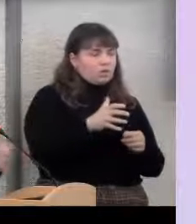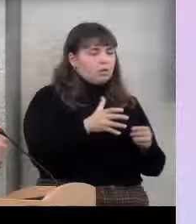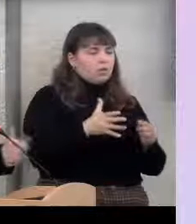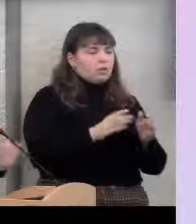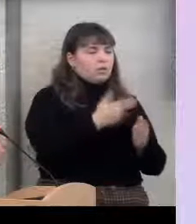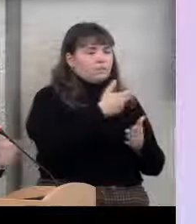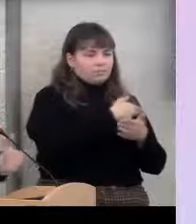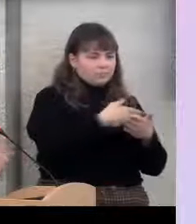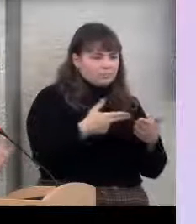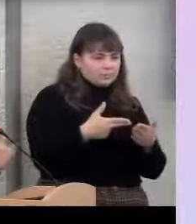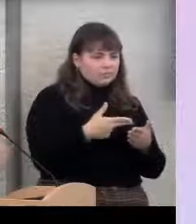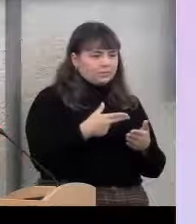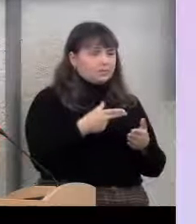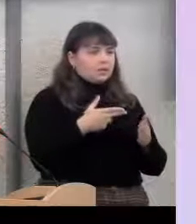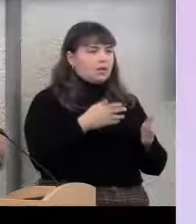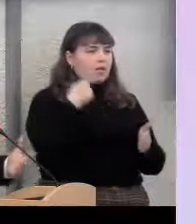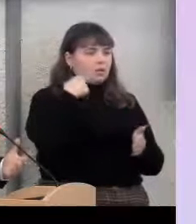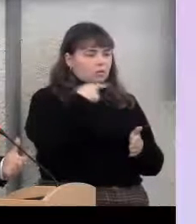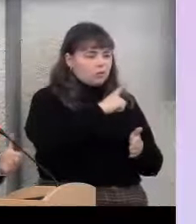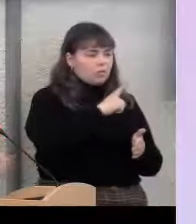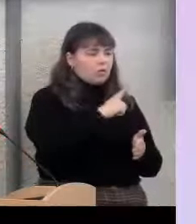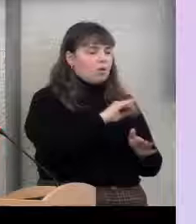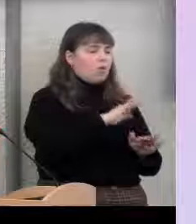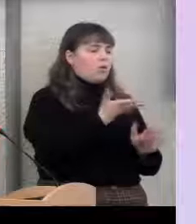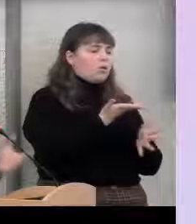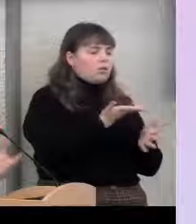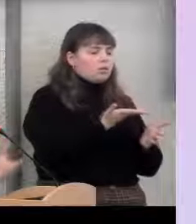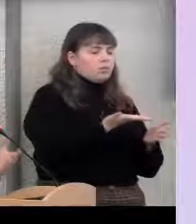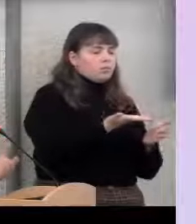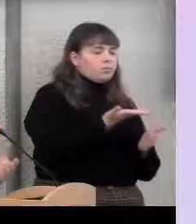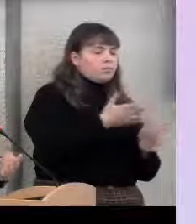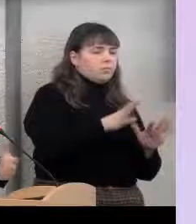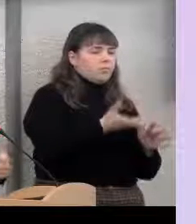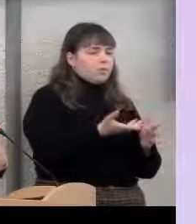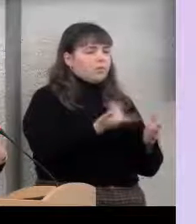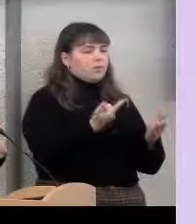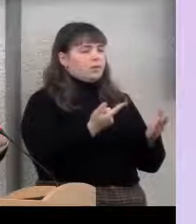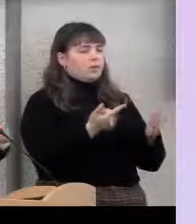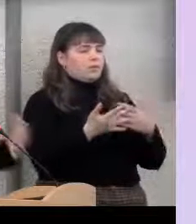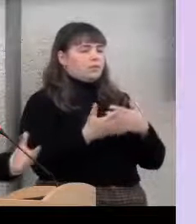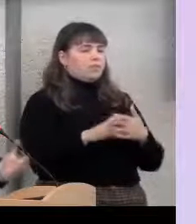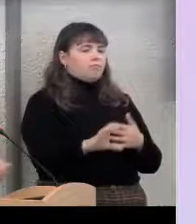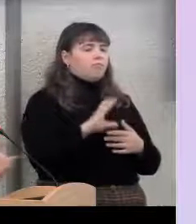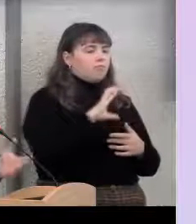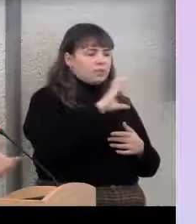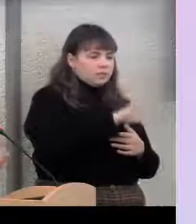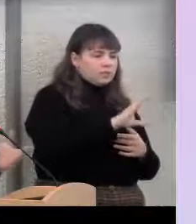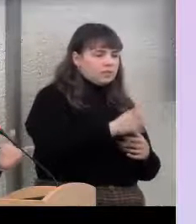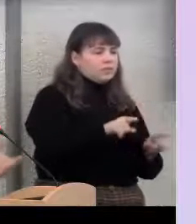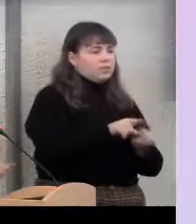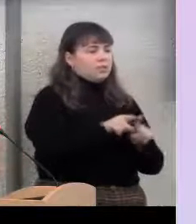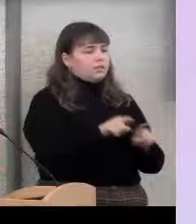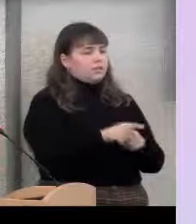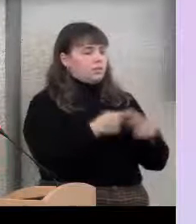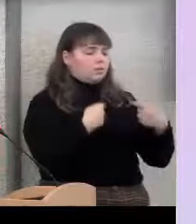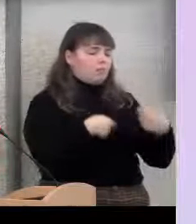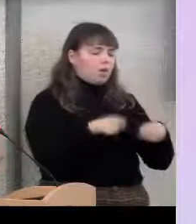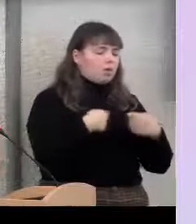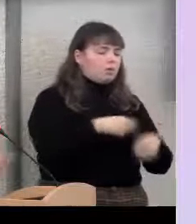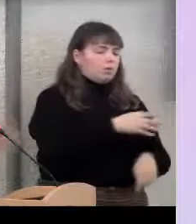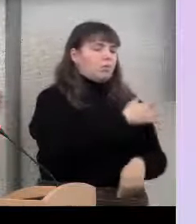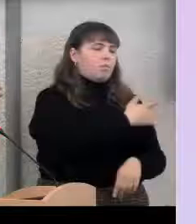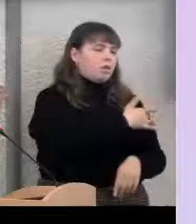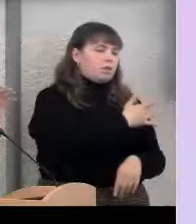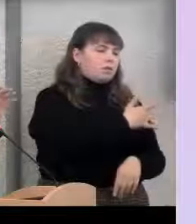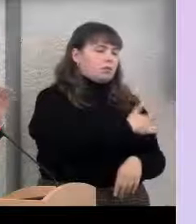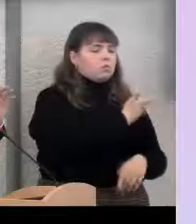tą didinimą matuojame, tai pagal startuolio eksportą, pritrauktas investicijas bei parduotas paslaugas ar